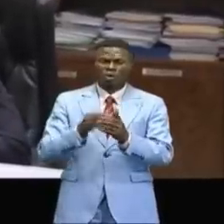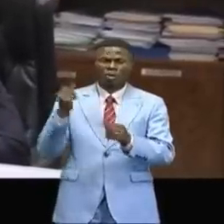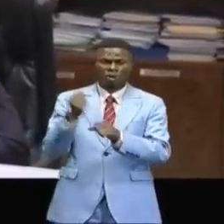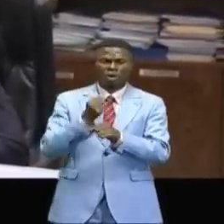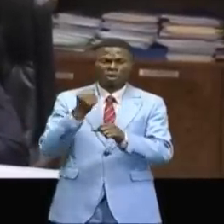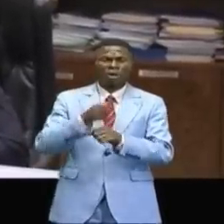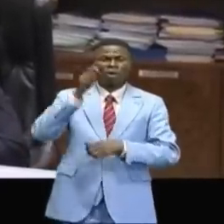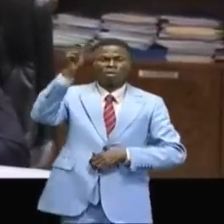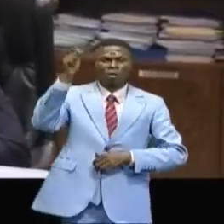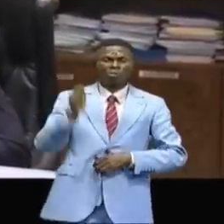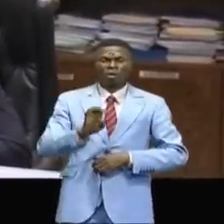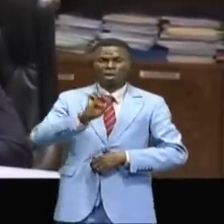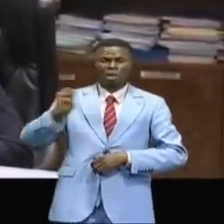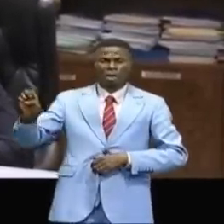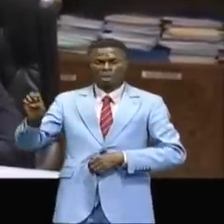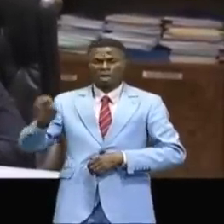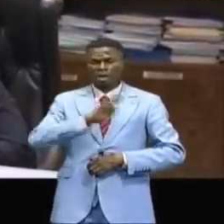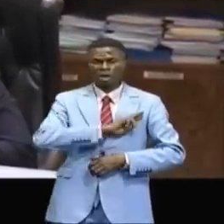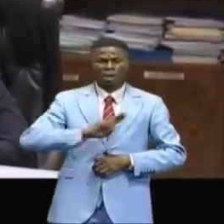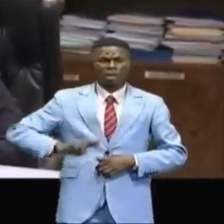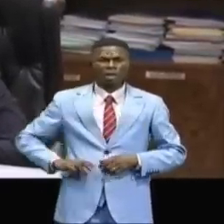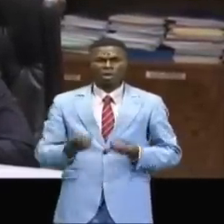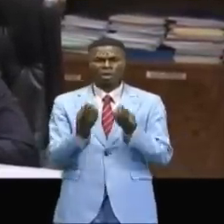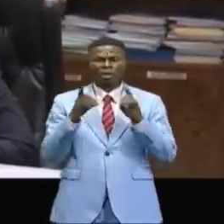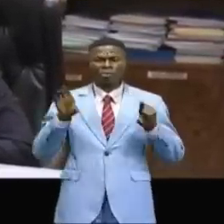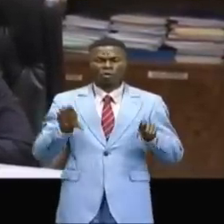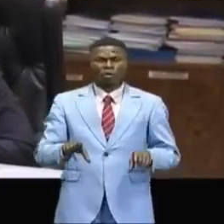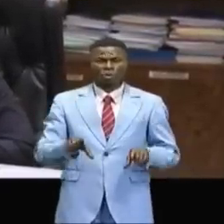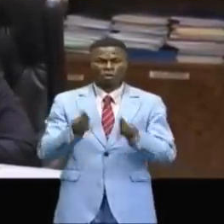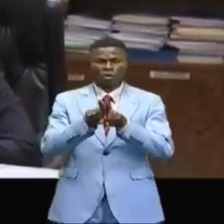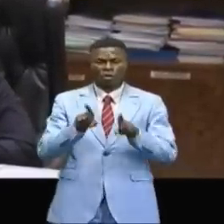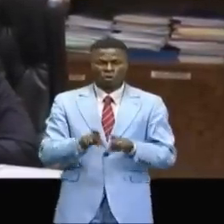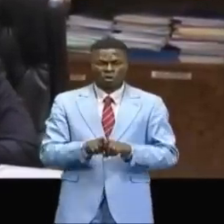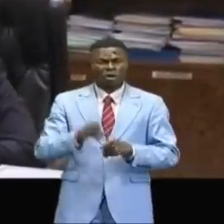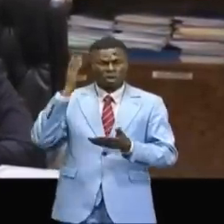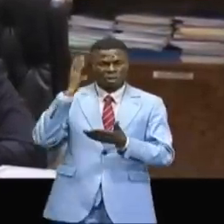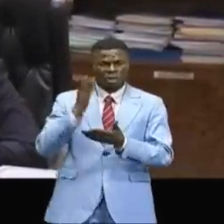opérations militaires à l'est de la République démocratique du Congo pour